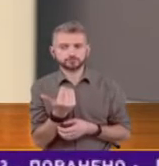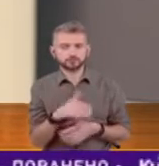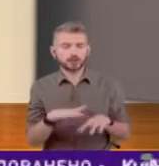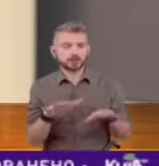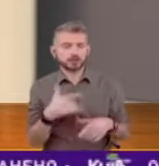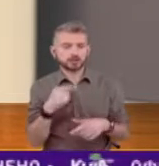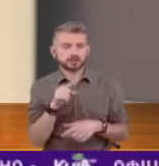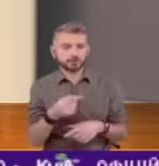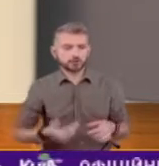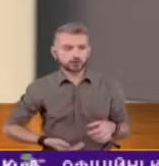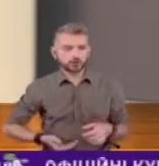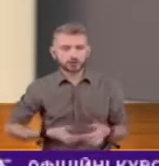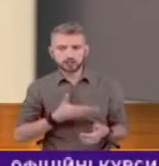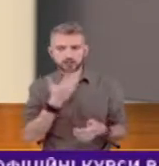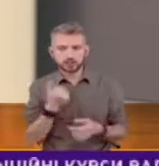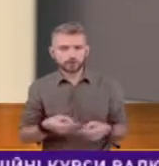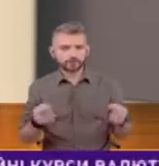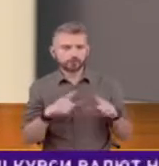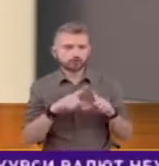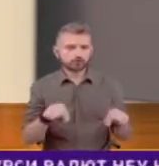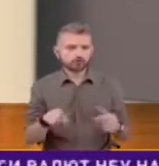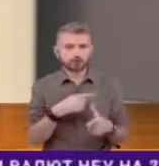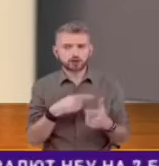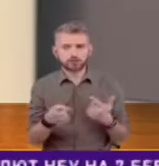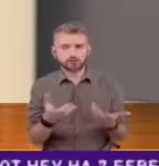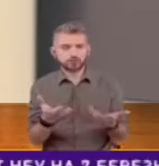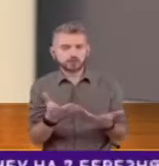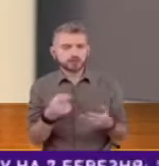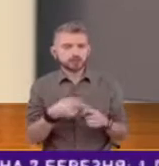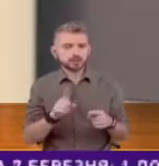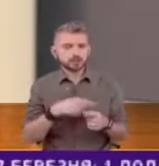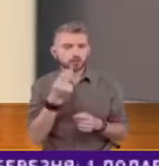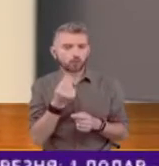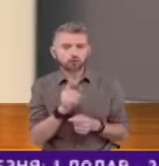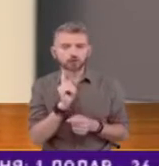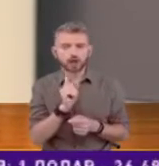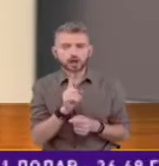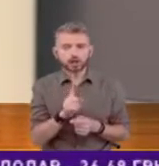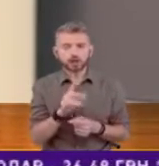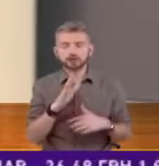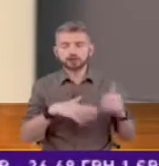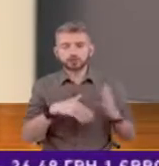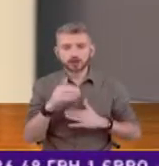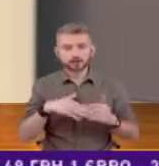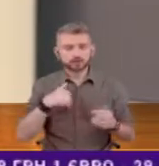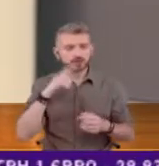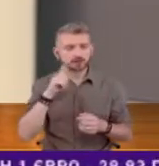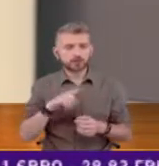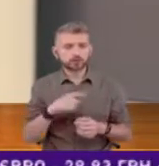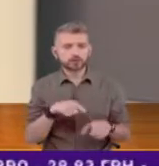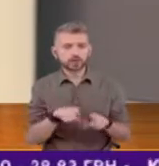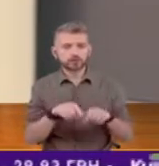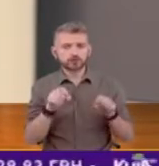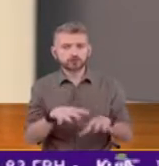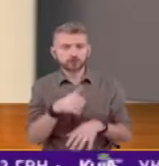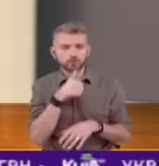місце, де ви проживаєте, не мають відповідної школи, або вони, то ці кошти... Але на практиці ми знаємо, що вже таке рішення